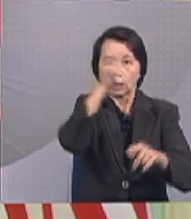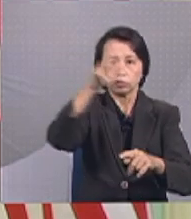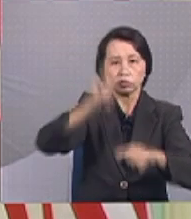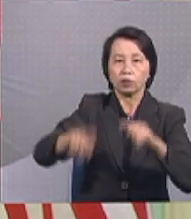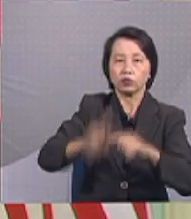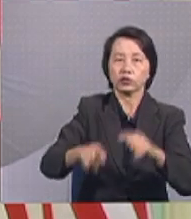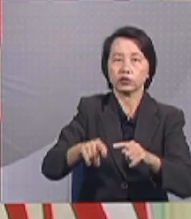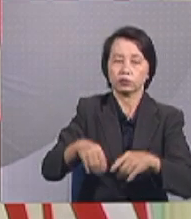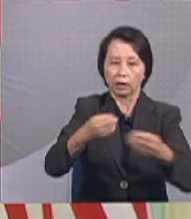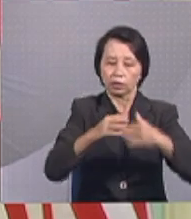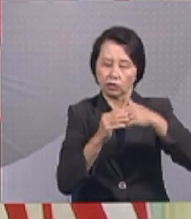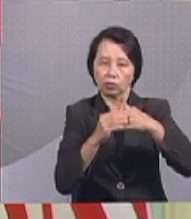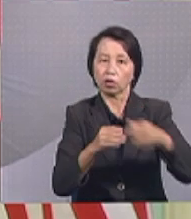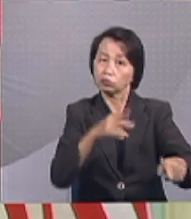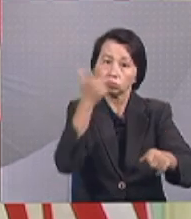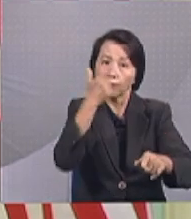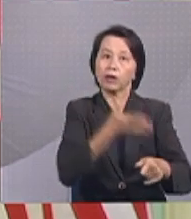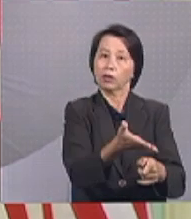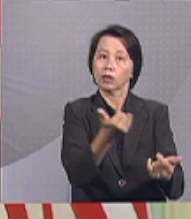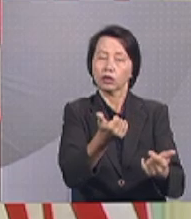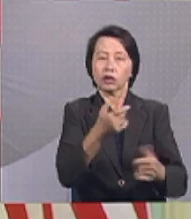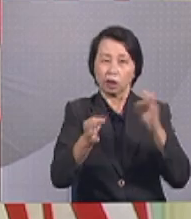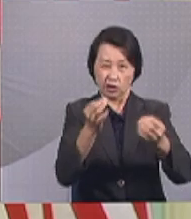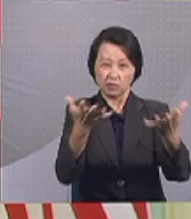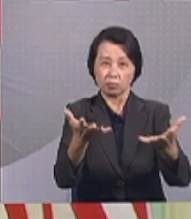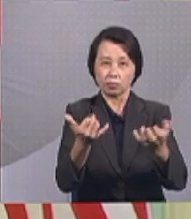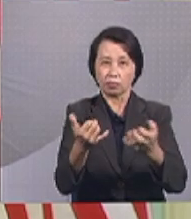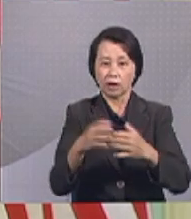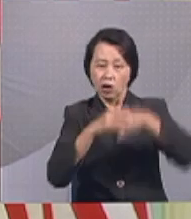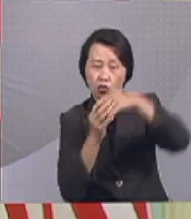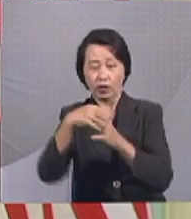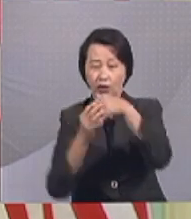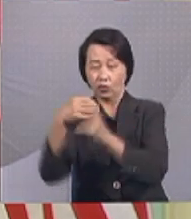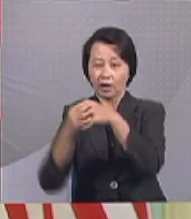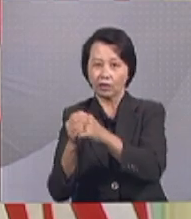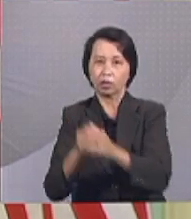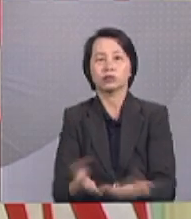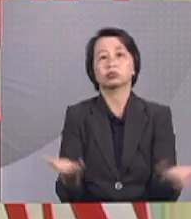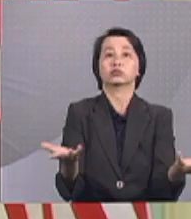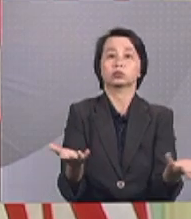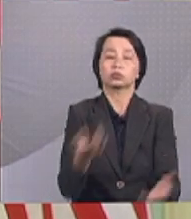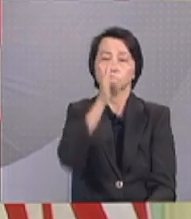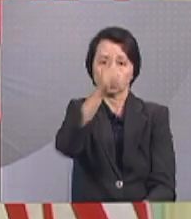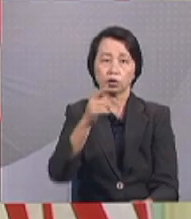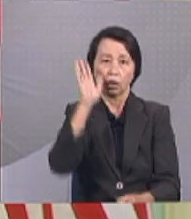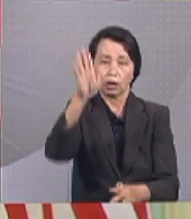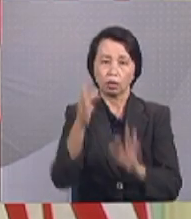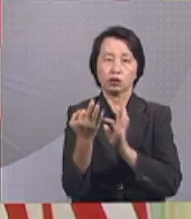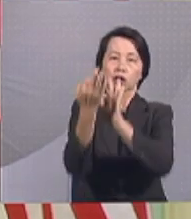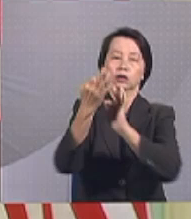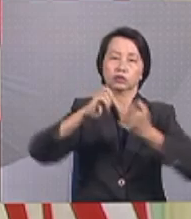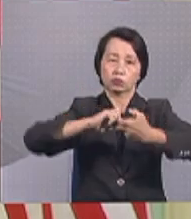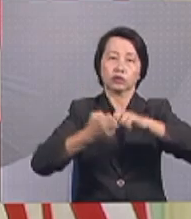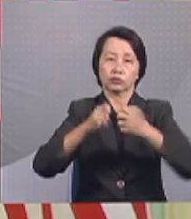pun memberikan kelonggaran. Jadi kalau nak banyak lagi yang kita nak longgarkan, tentu sajalah kita akan menghadapi